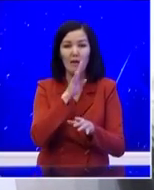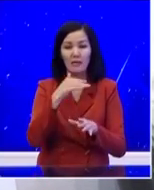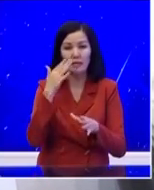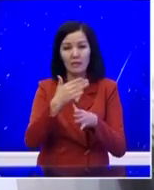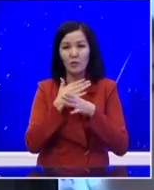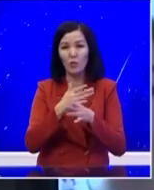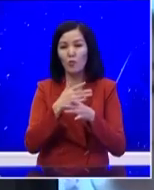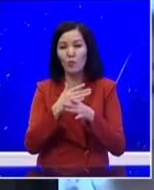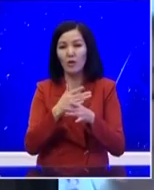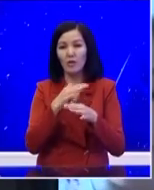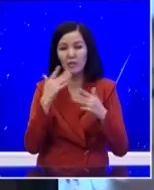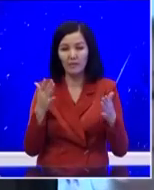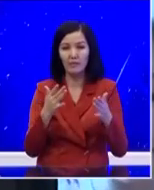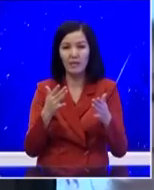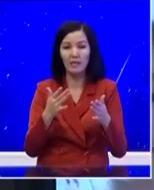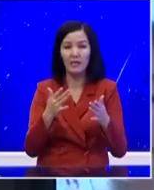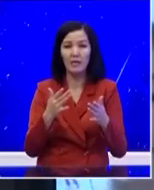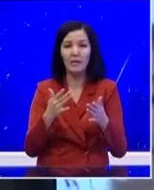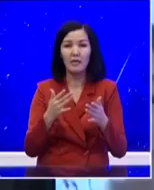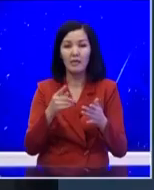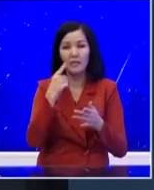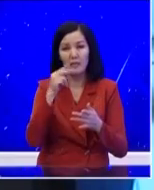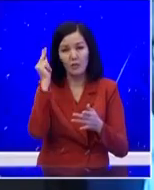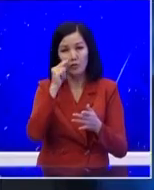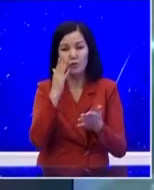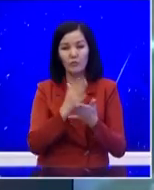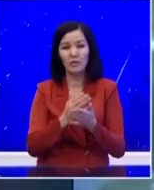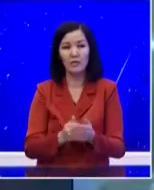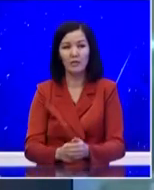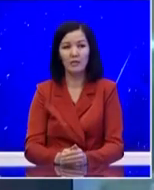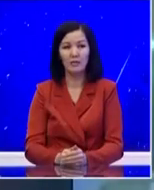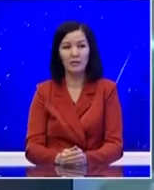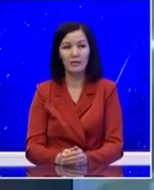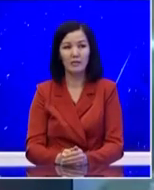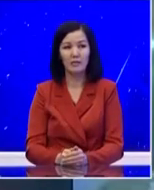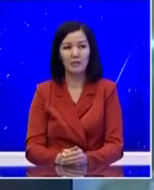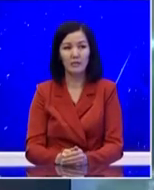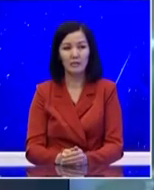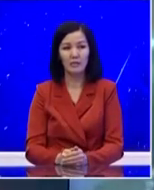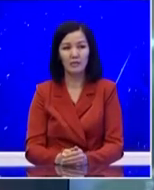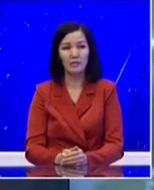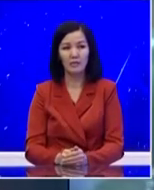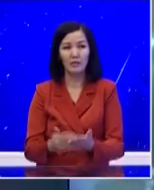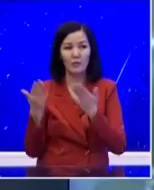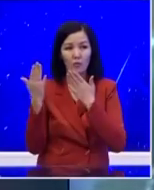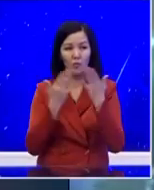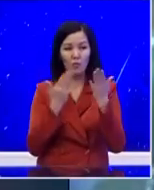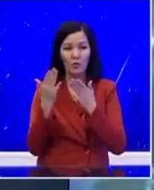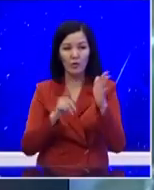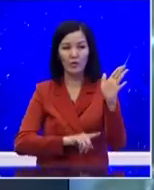етуге көп уақыт табатын болса, енді бірі тіл үйреніп жатқандарын айтады. Қашықтықтан оқыған оқып жүргеннен